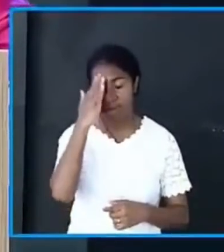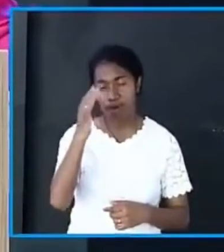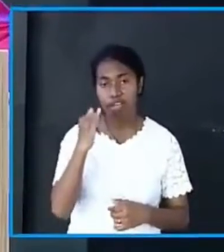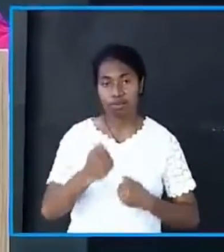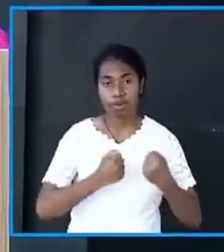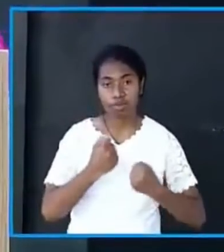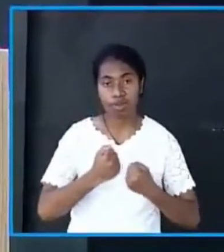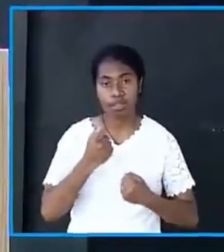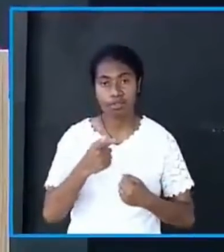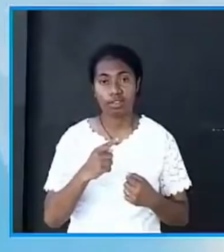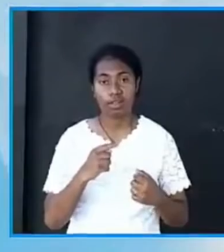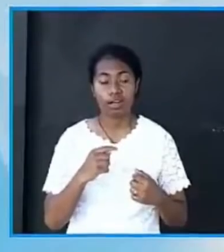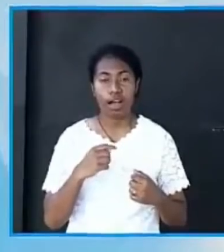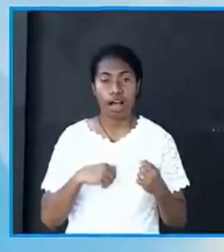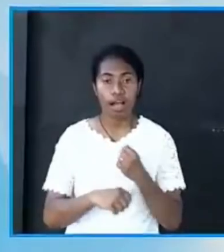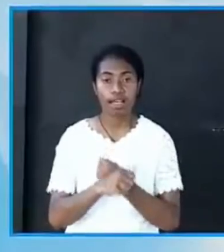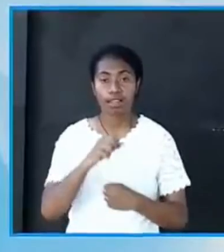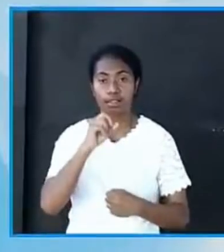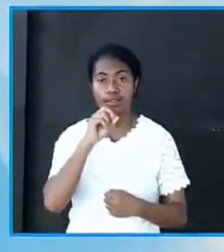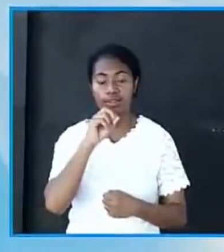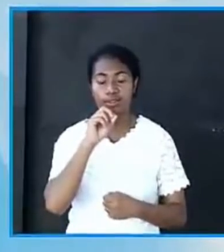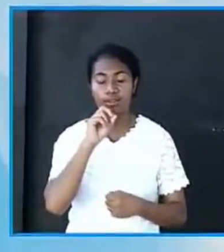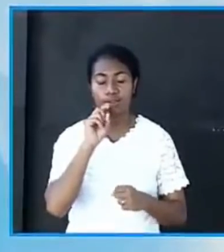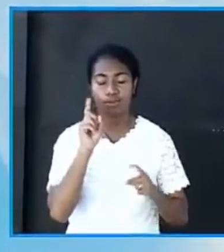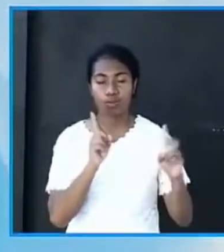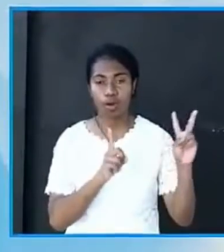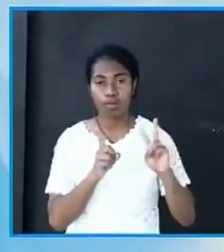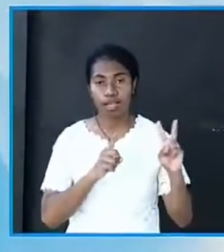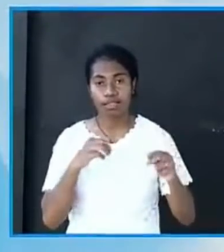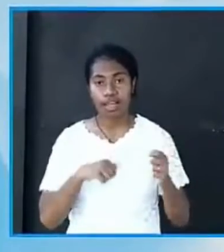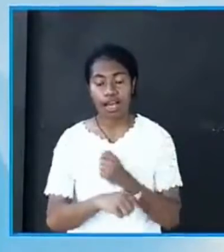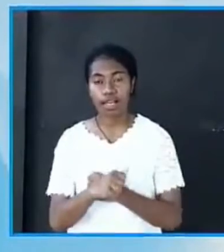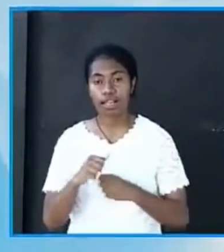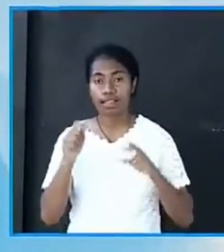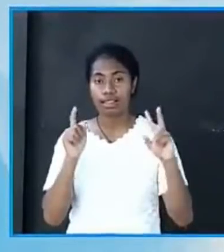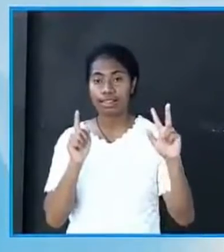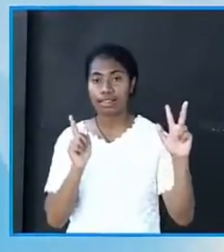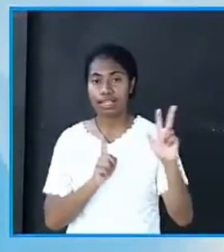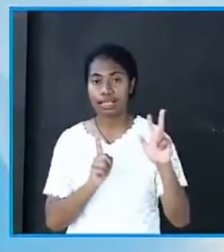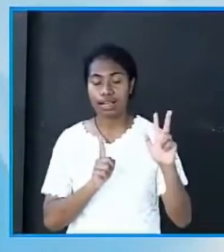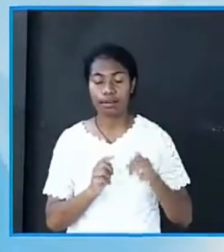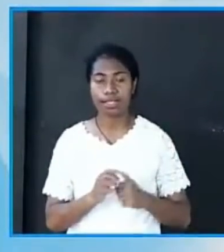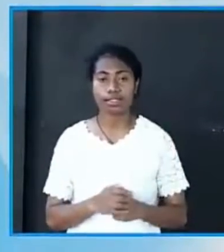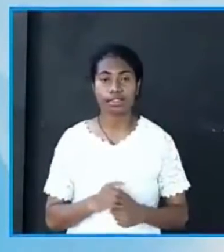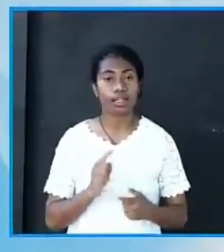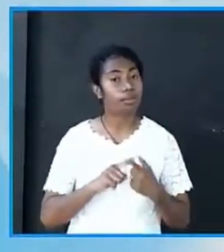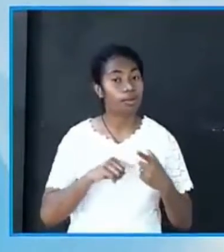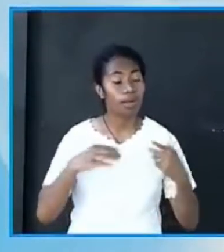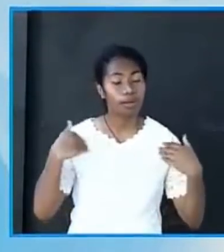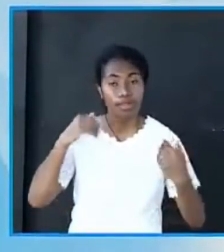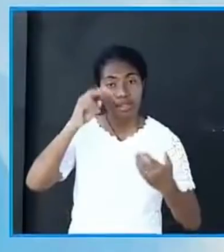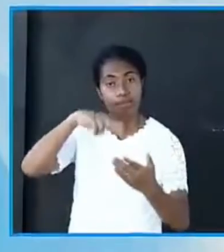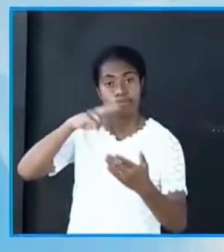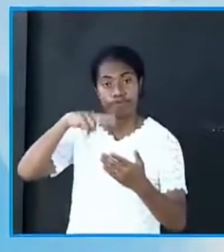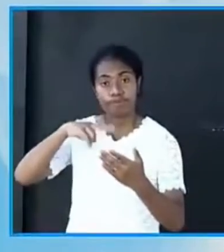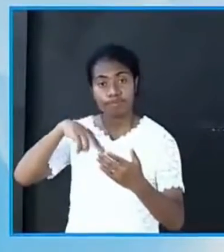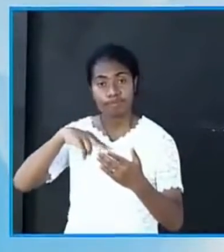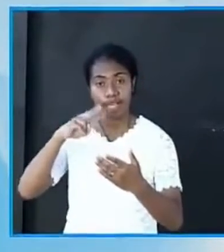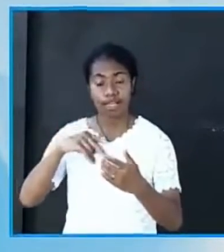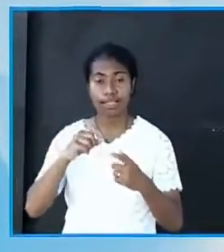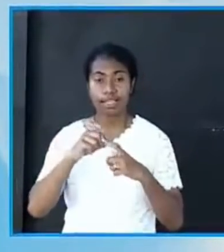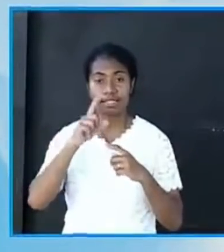dia kisah 12 21 23 dan Pada suatu hari yang ditentukan Herodes mengenakan pakaian kerajaan